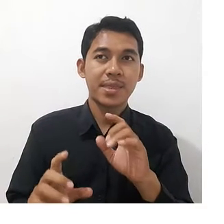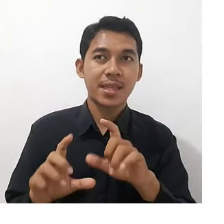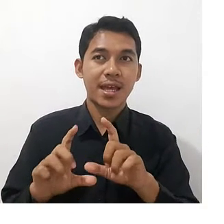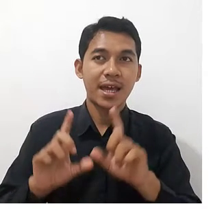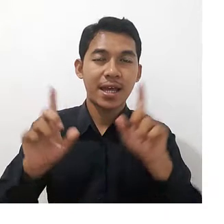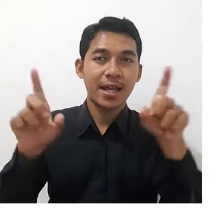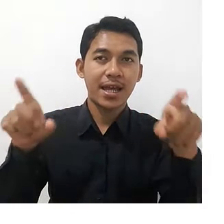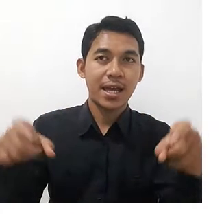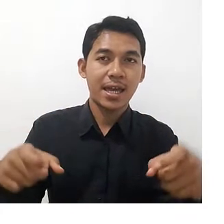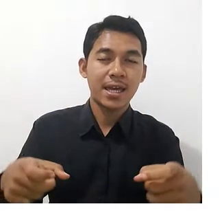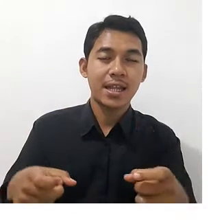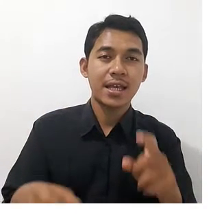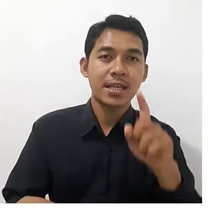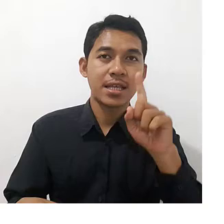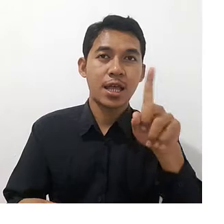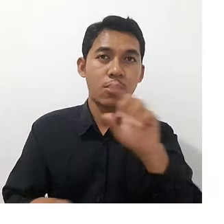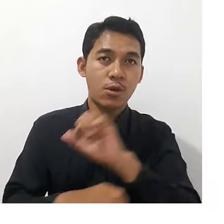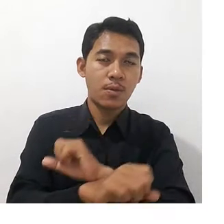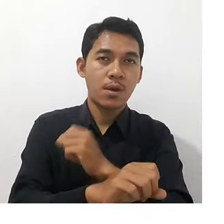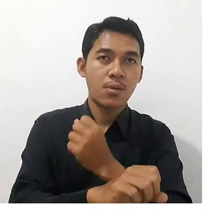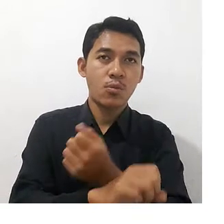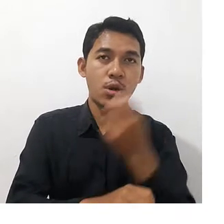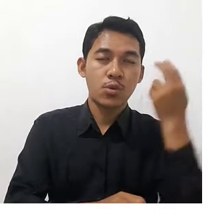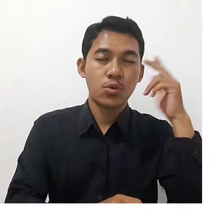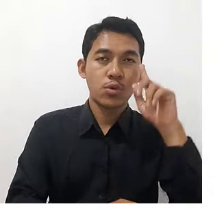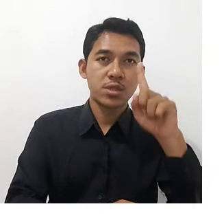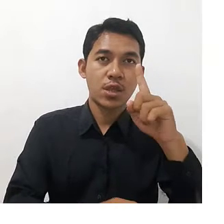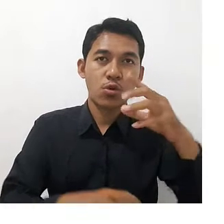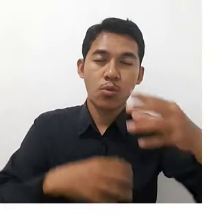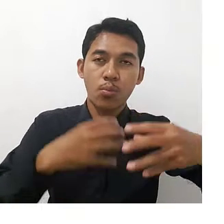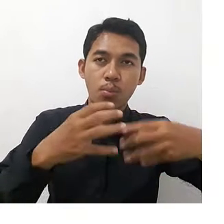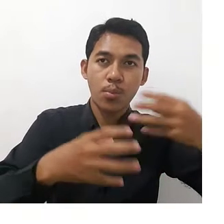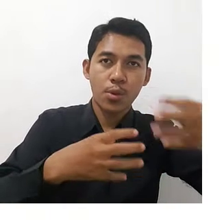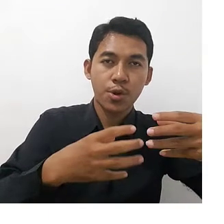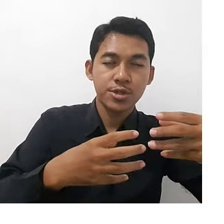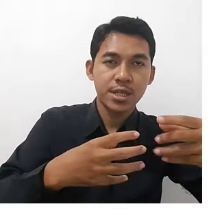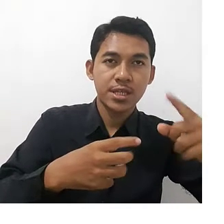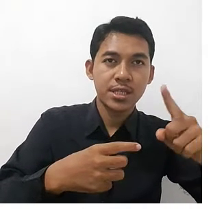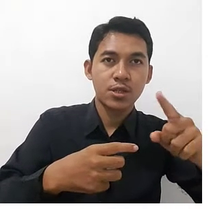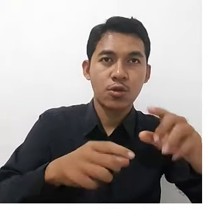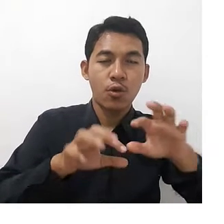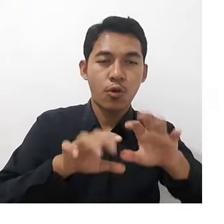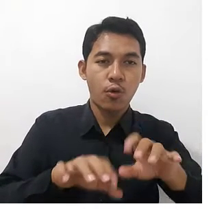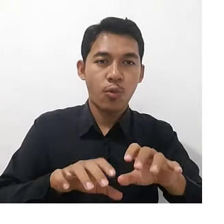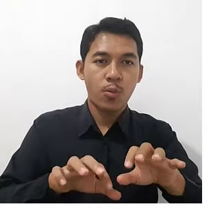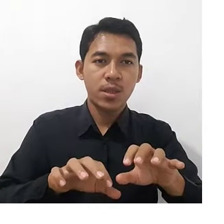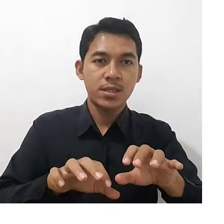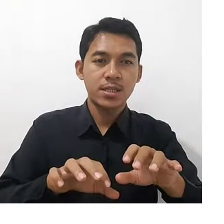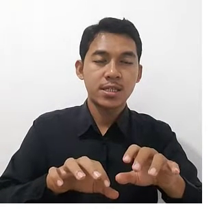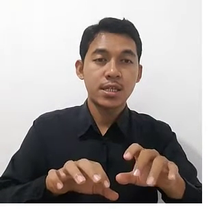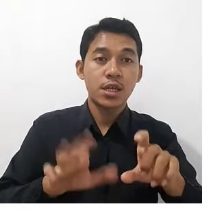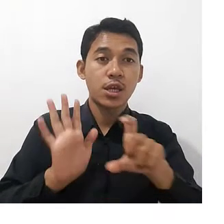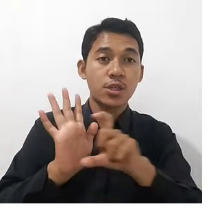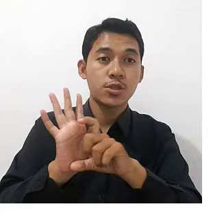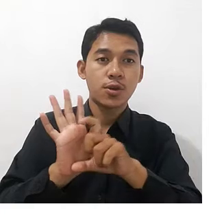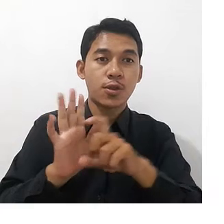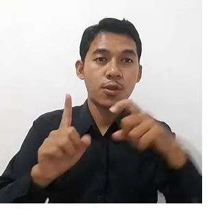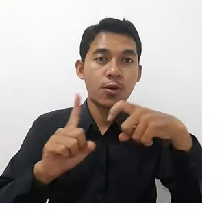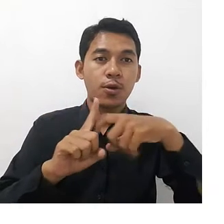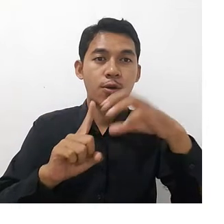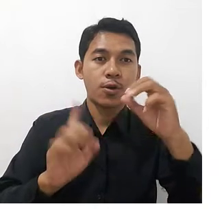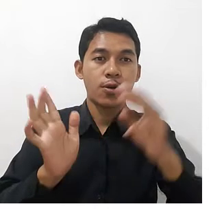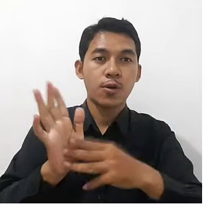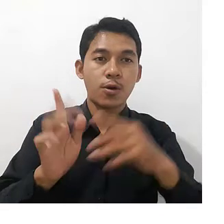ini memiliki suatu kemampuan untuk melakukan suatu proses. Nah, prosesnya ini, misalkan proses komputasi itu contohnya komputer. Komputer itu